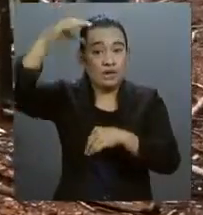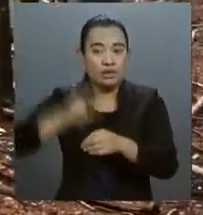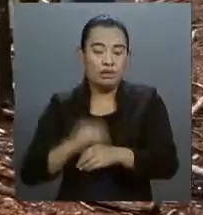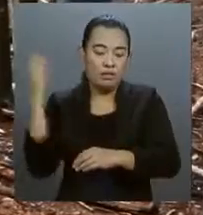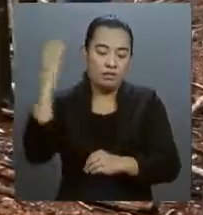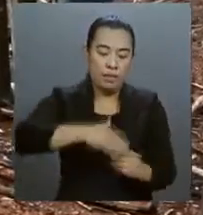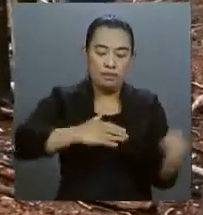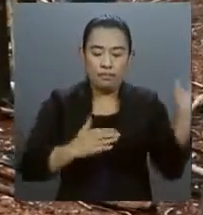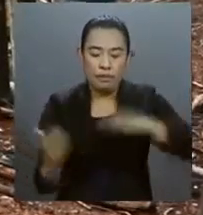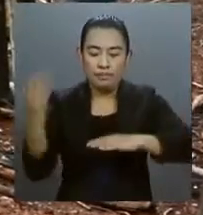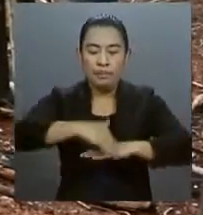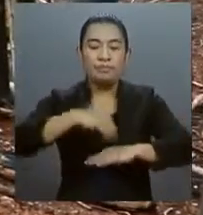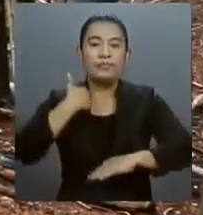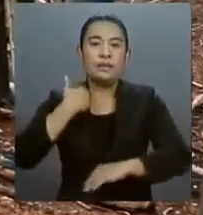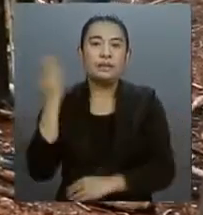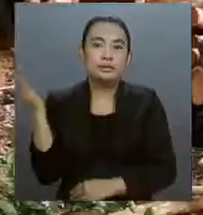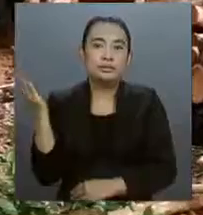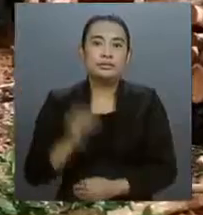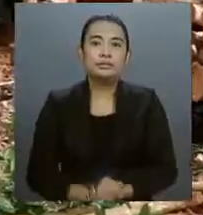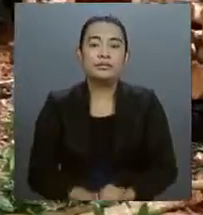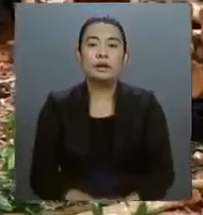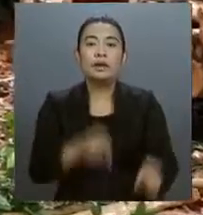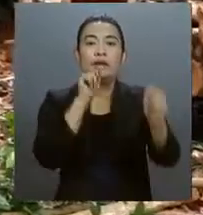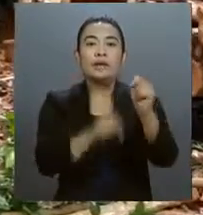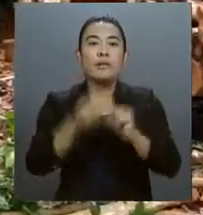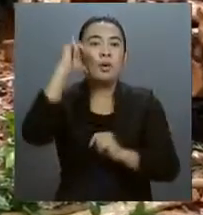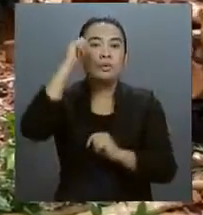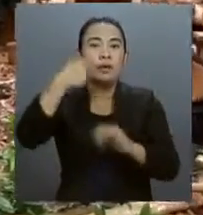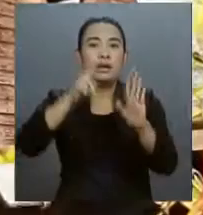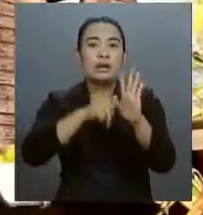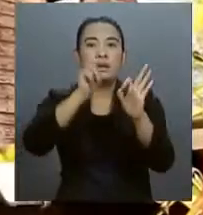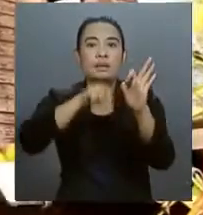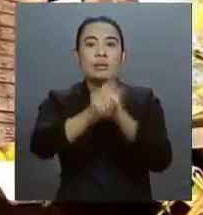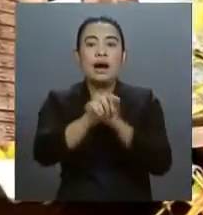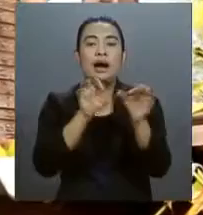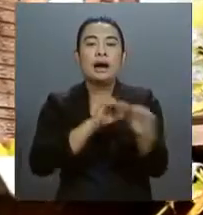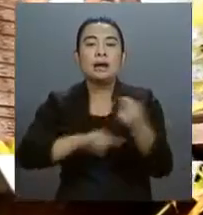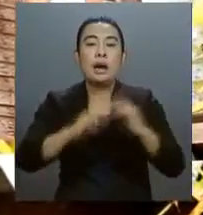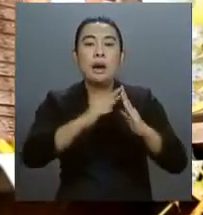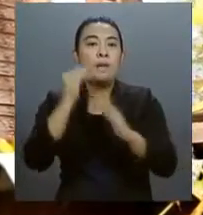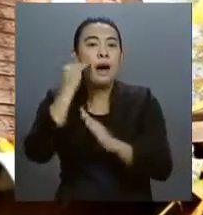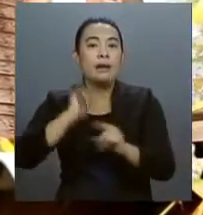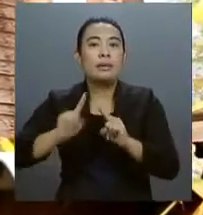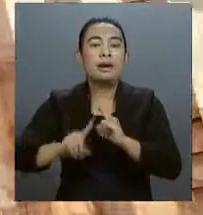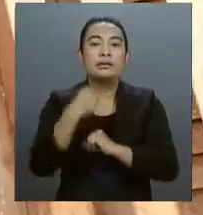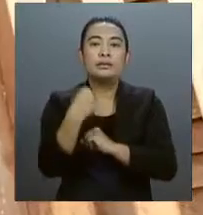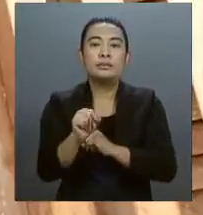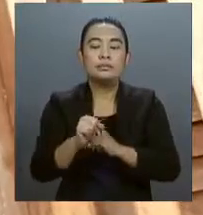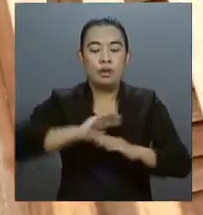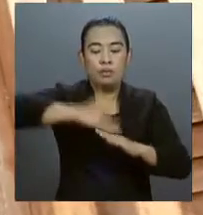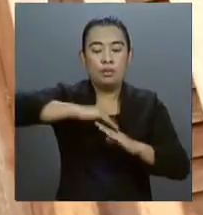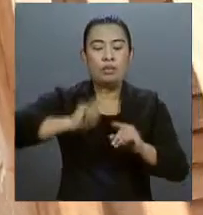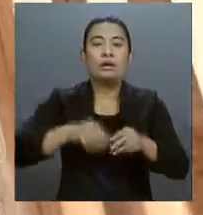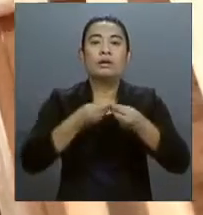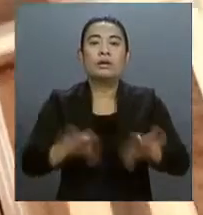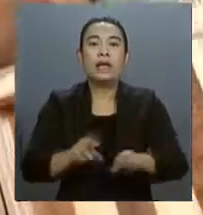หลายจุดส่วนในตำบลแม่ปะอำเภอเถินก็มีบ้านเรือนเสียหายรวม 4หมู่บ้านส่วนใหญ่หลังคากระเบื้องแตกเสียหายจาก